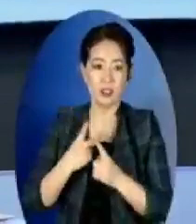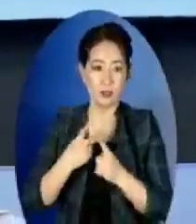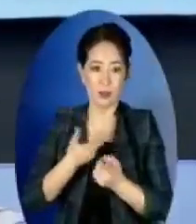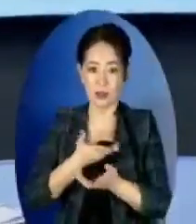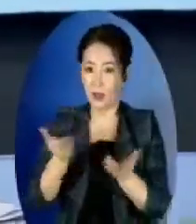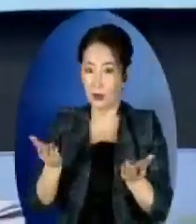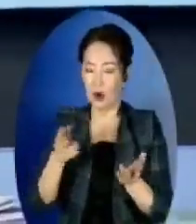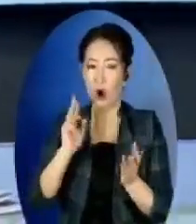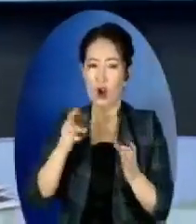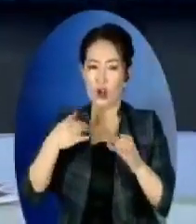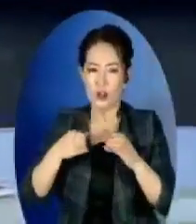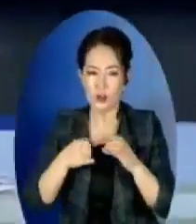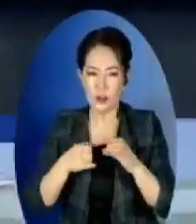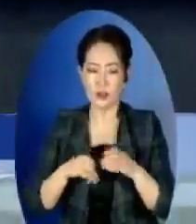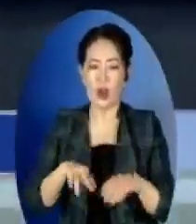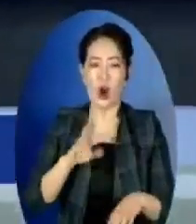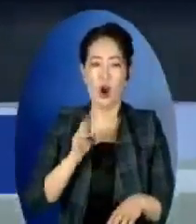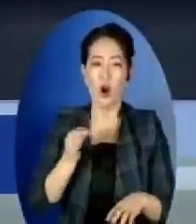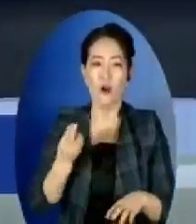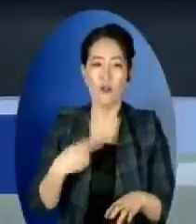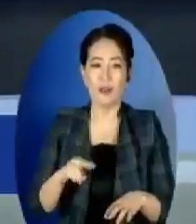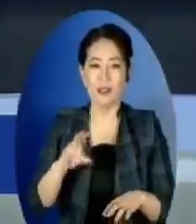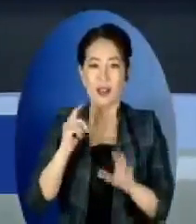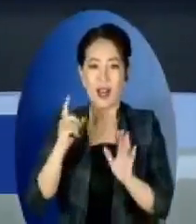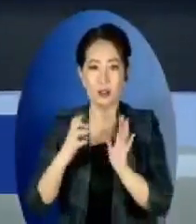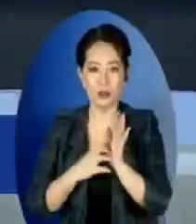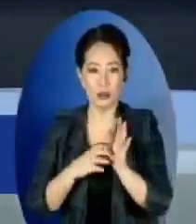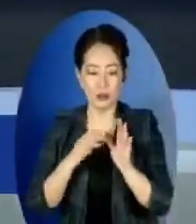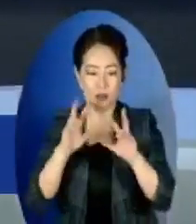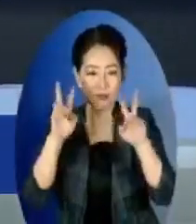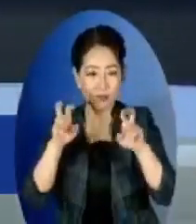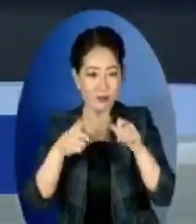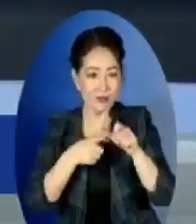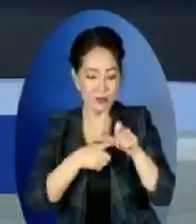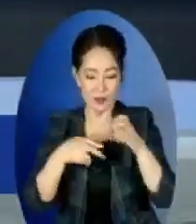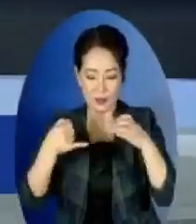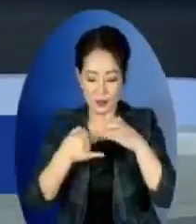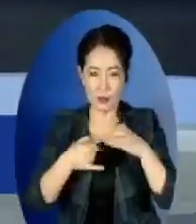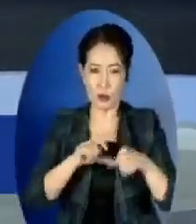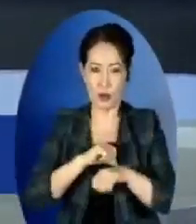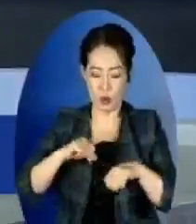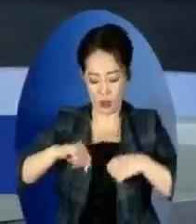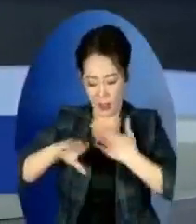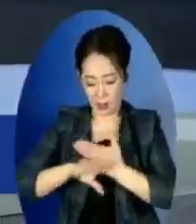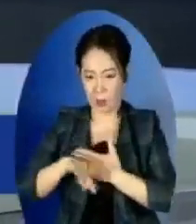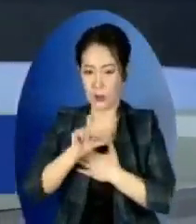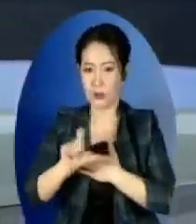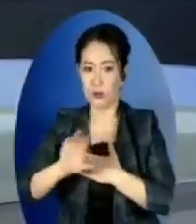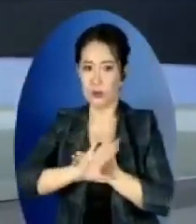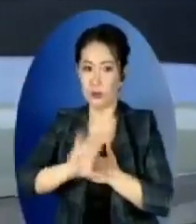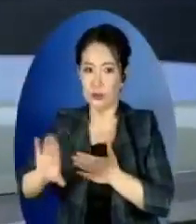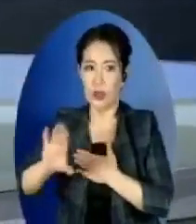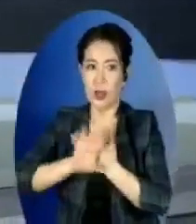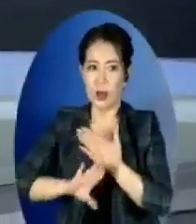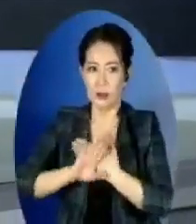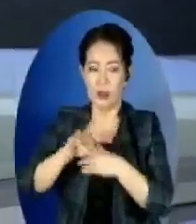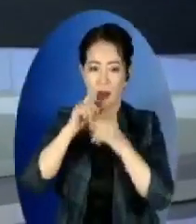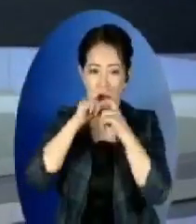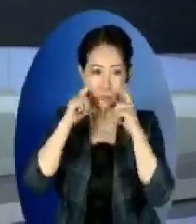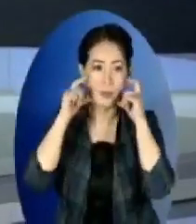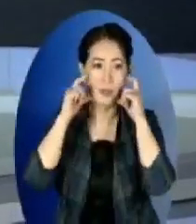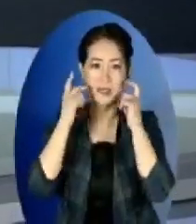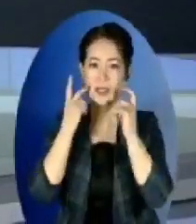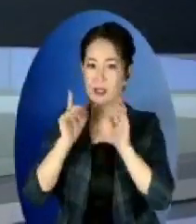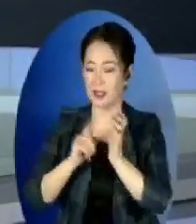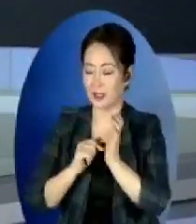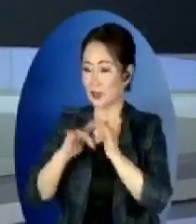та бүхний коронавирус буюу COVID-19 вирусын халдвараас өөрийгөө болон бусдыг хамгаалахын тулд маск буюу амны хаалтыг тогтмол хэрэглэхийг зөвлөж